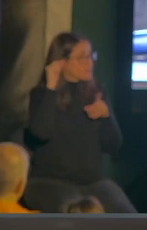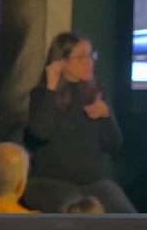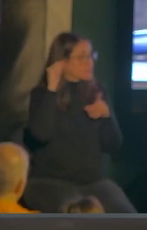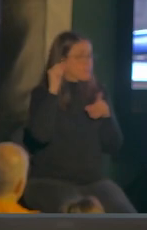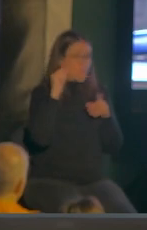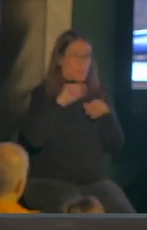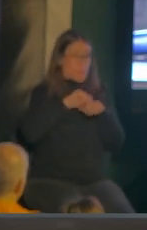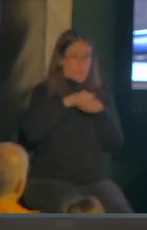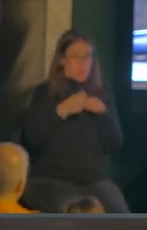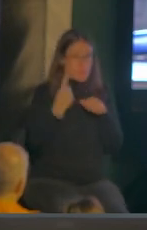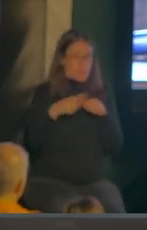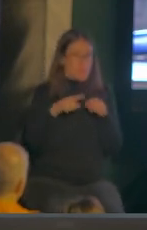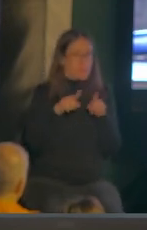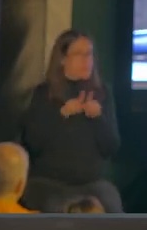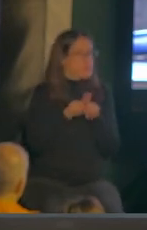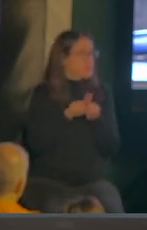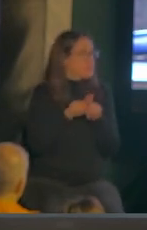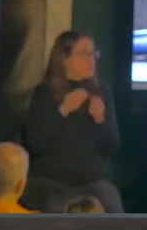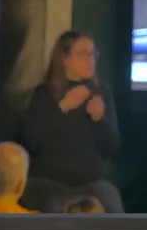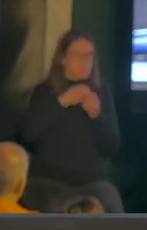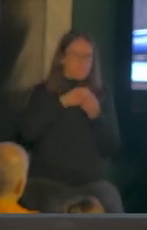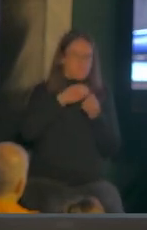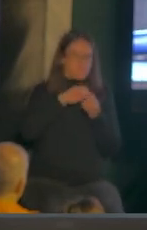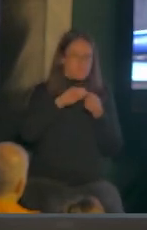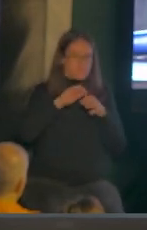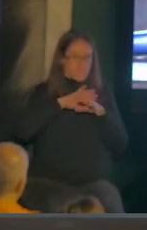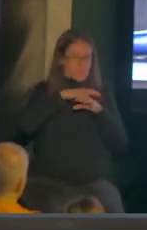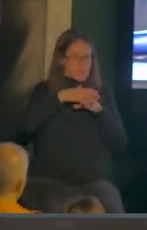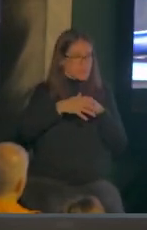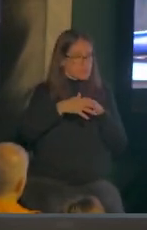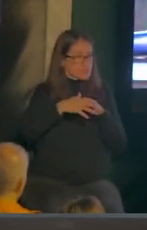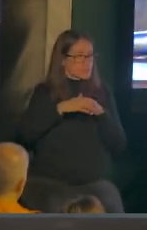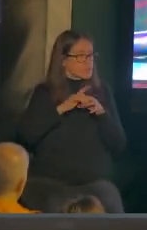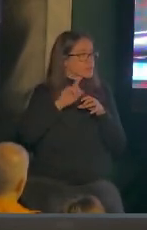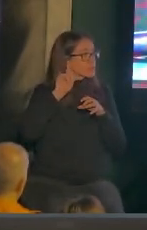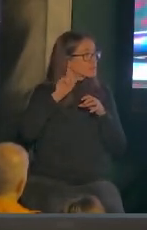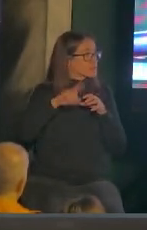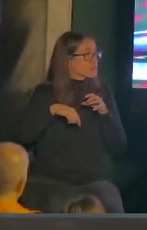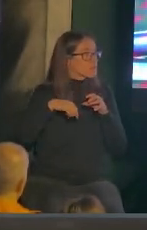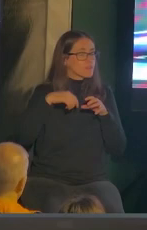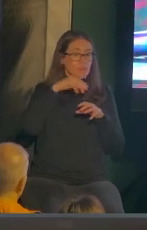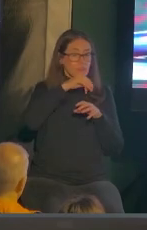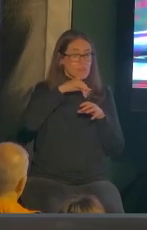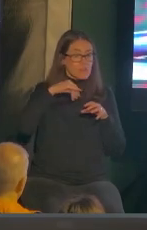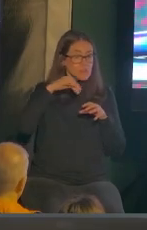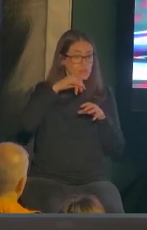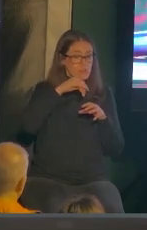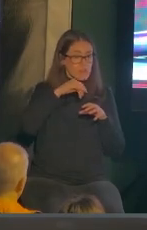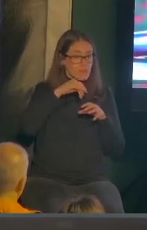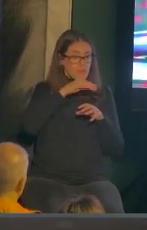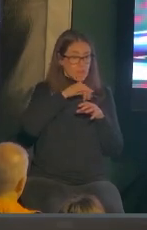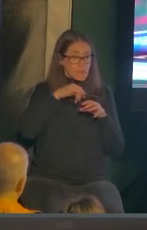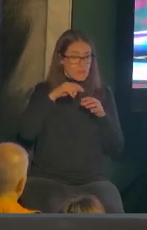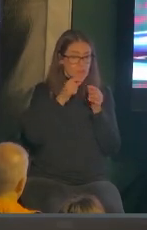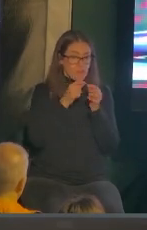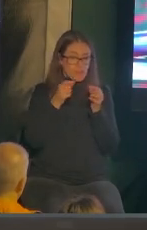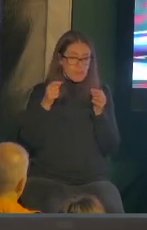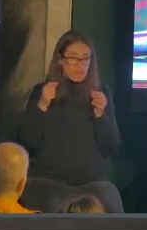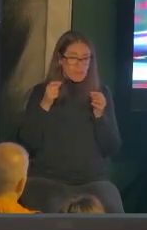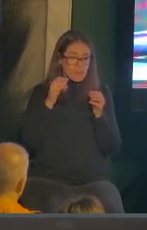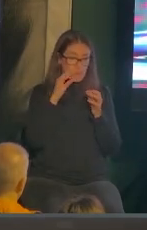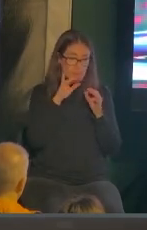amb pell i ratllar-ho per sobre. I després ho acabaré amb sucre llustre, aquest